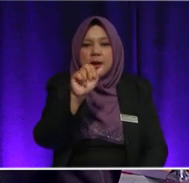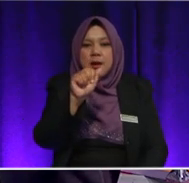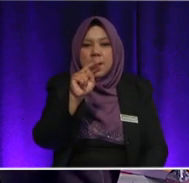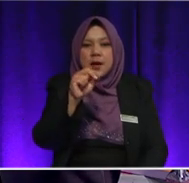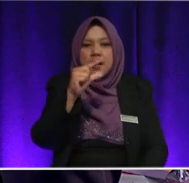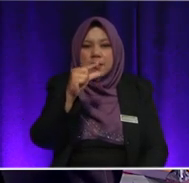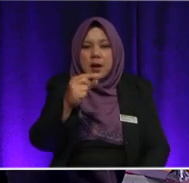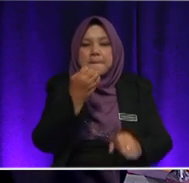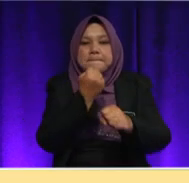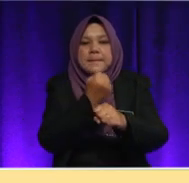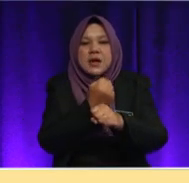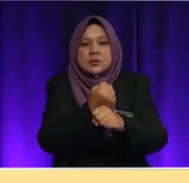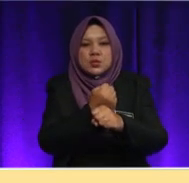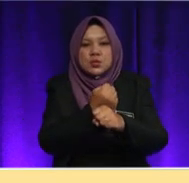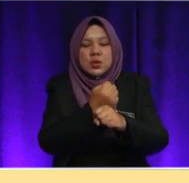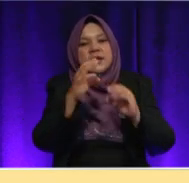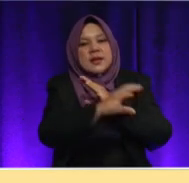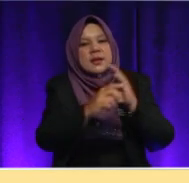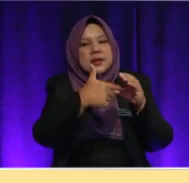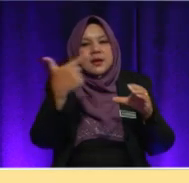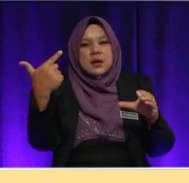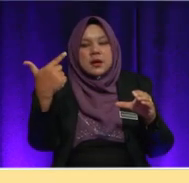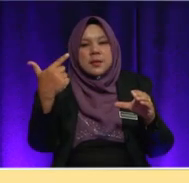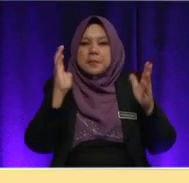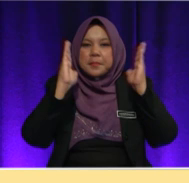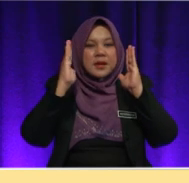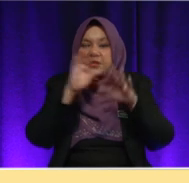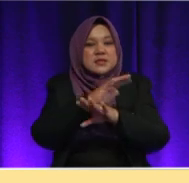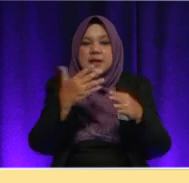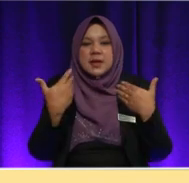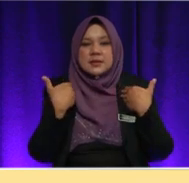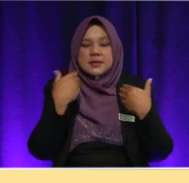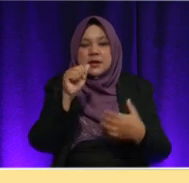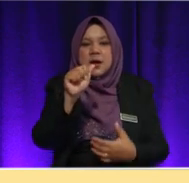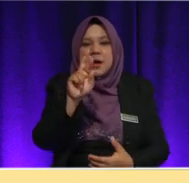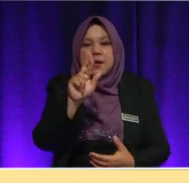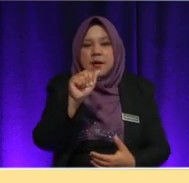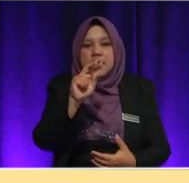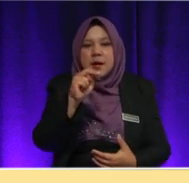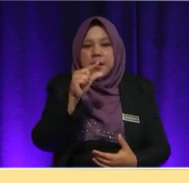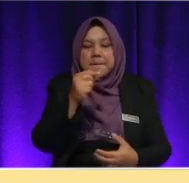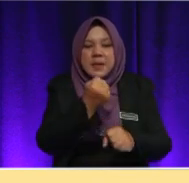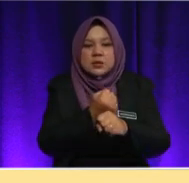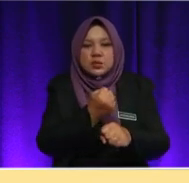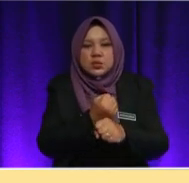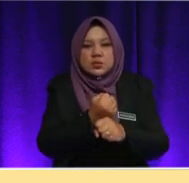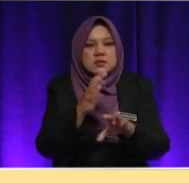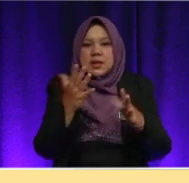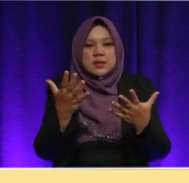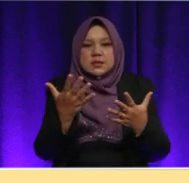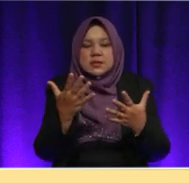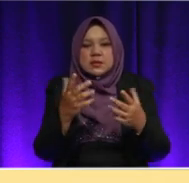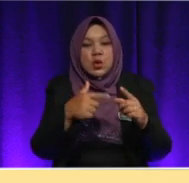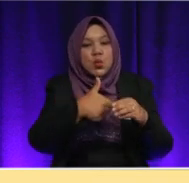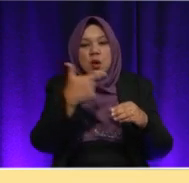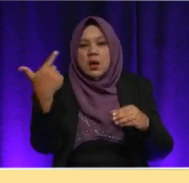di Lombok di negara luar lah kalau di negara kita di Indonesia ini tidak ada sumber arang batu eh sebagaimana kelompok ini boleh